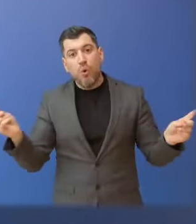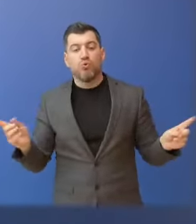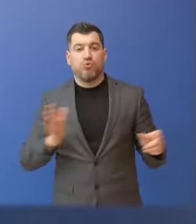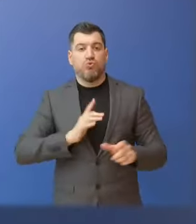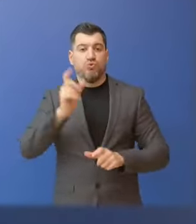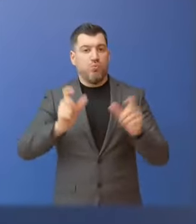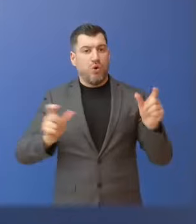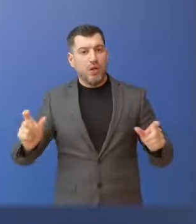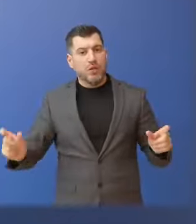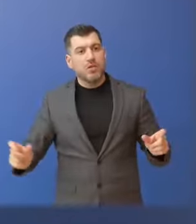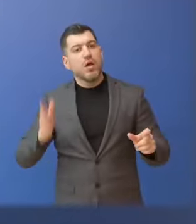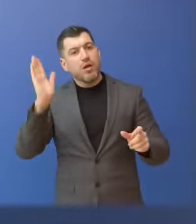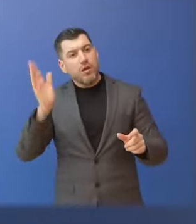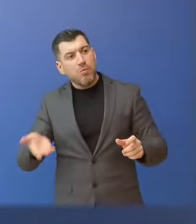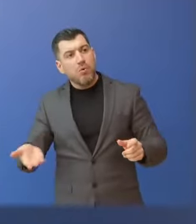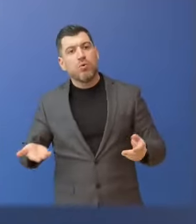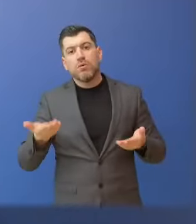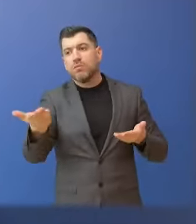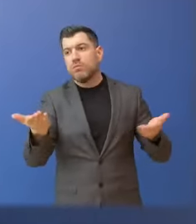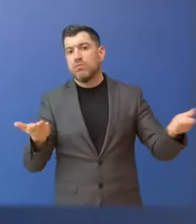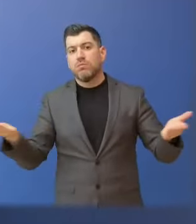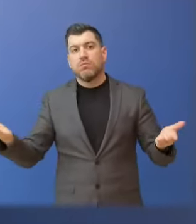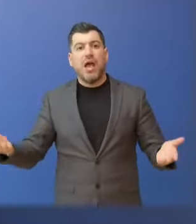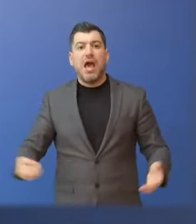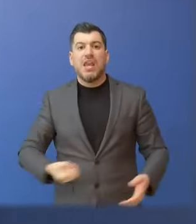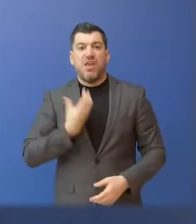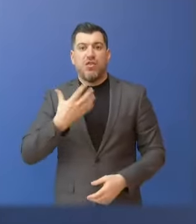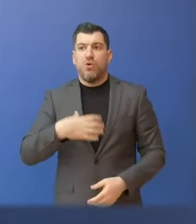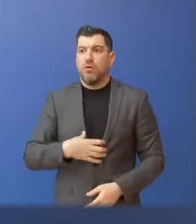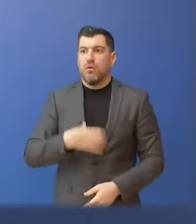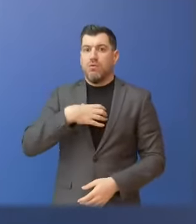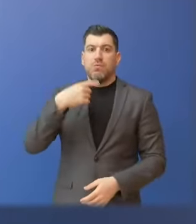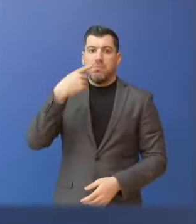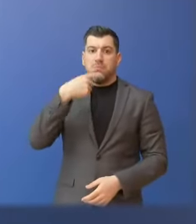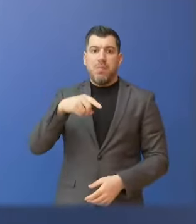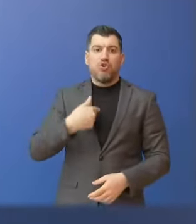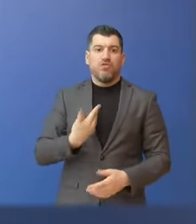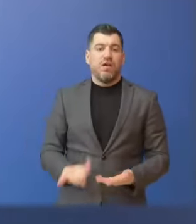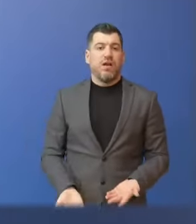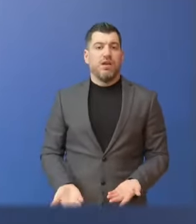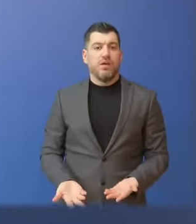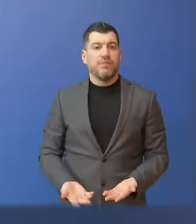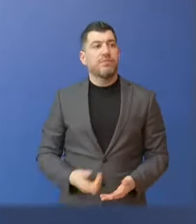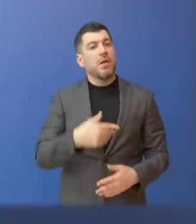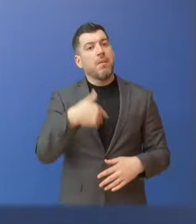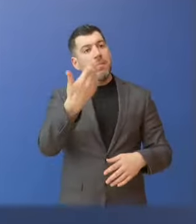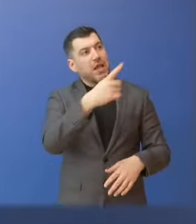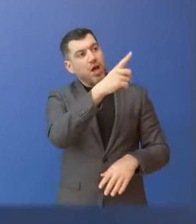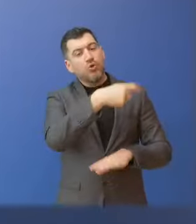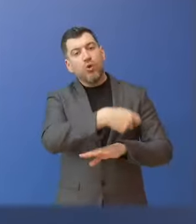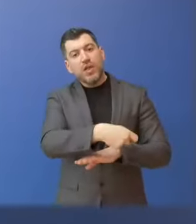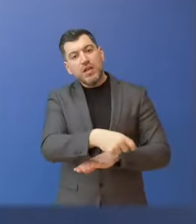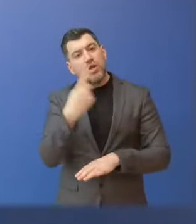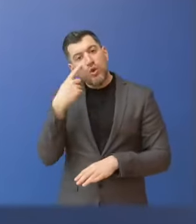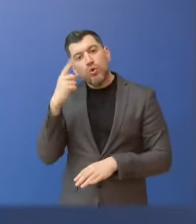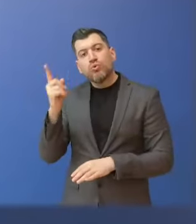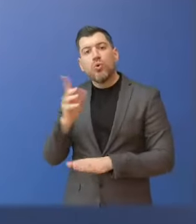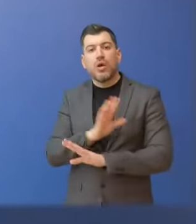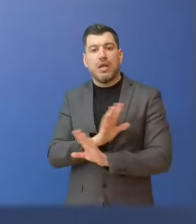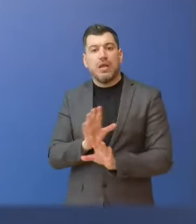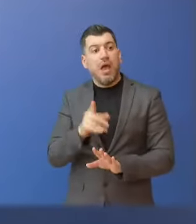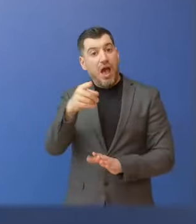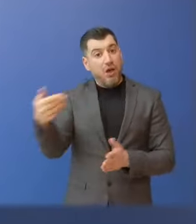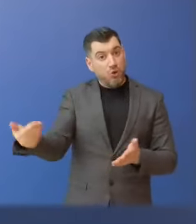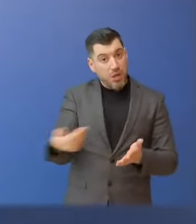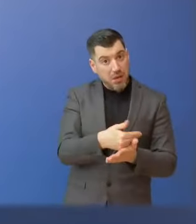δικηγόρο είτε σε ένα δημοσιογράφο είτε σε οποιονδήποτε το δικαστήριο κρίνει είτε αστικό είτε ποινικό αν αυτή η αγωγή ευσταθεί αν